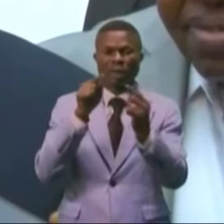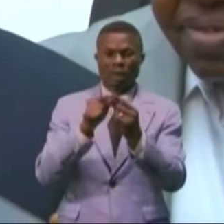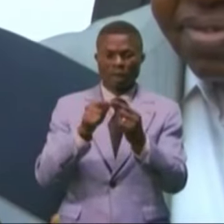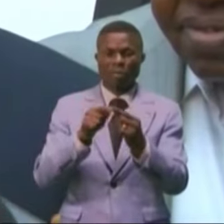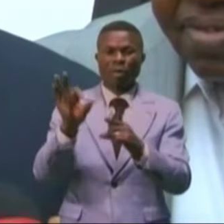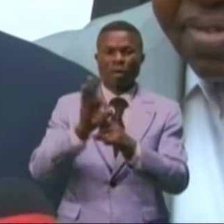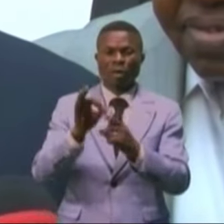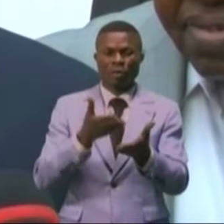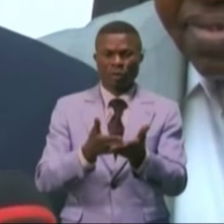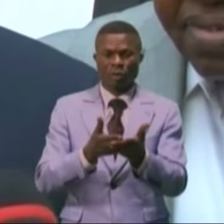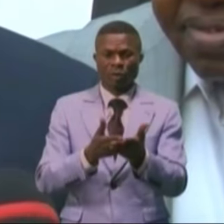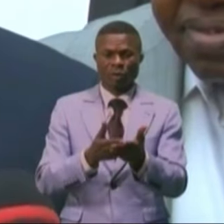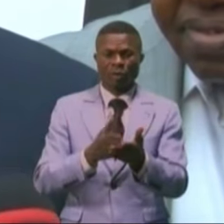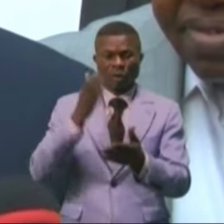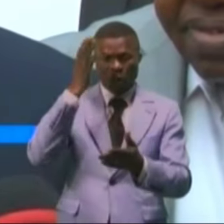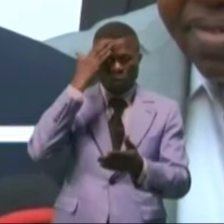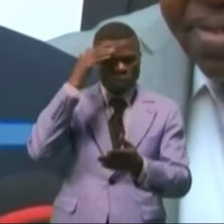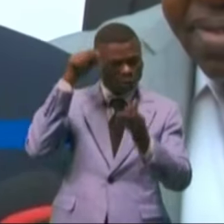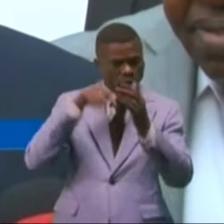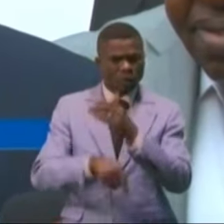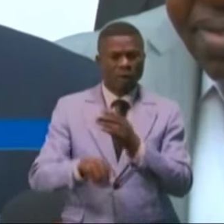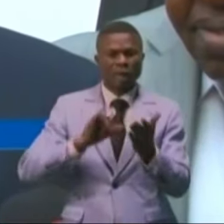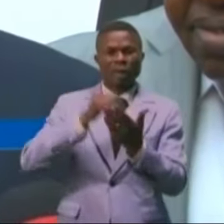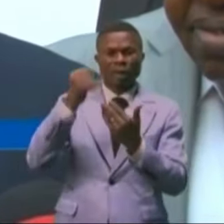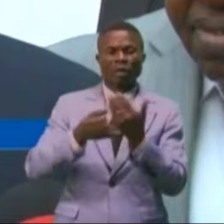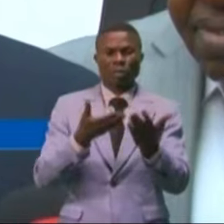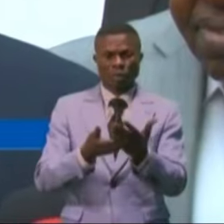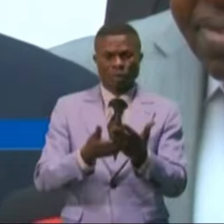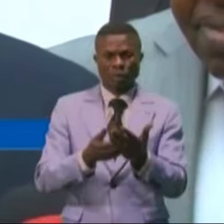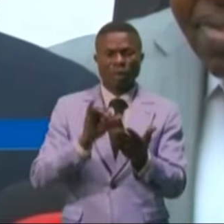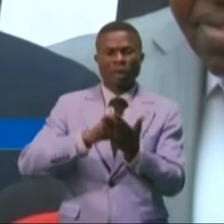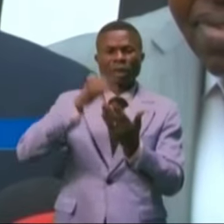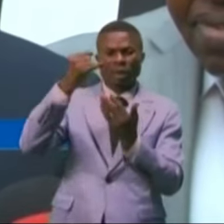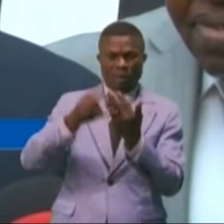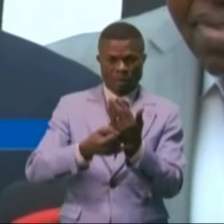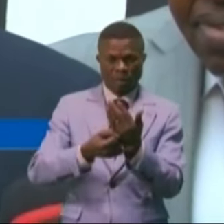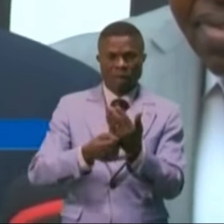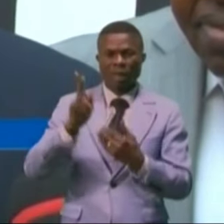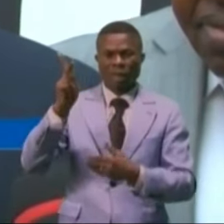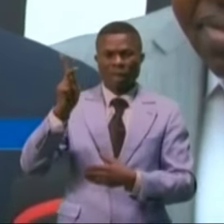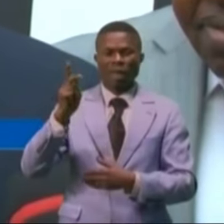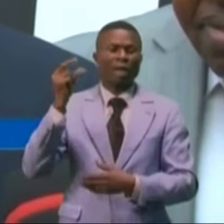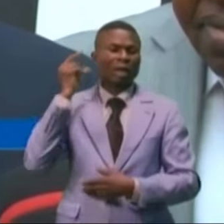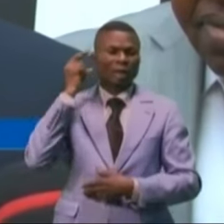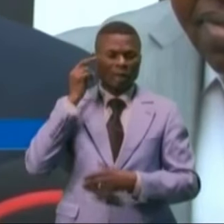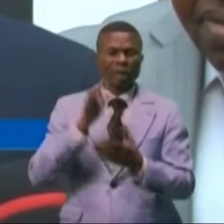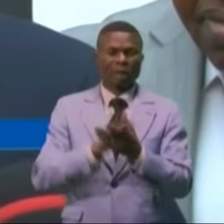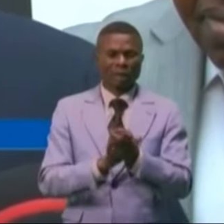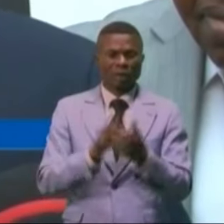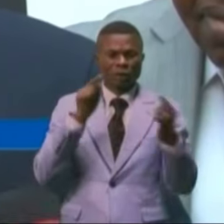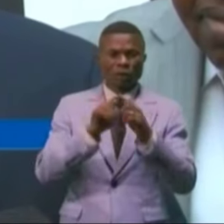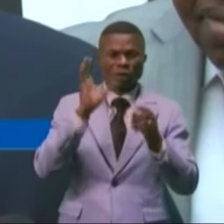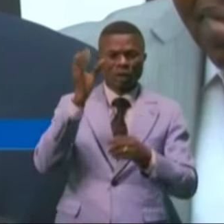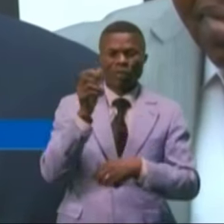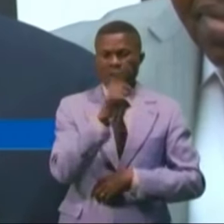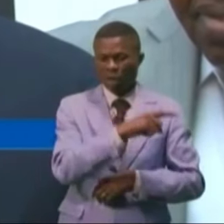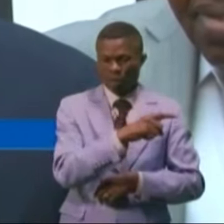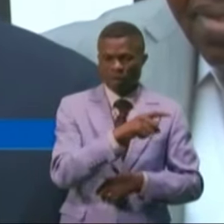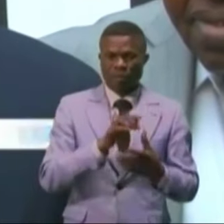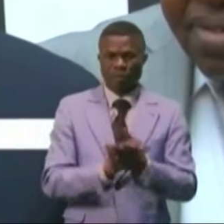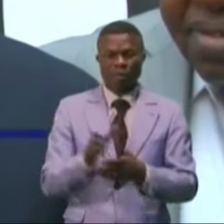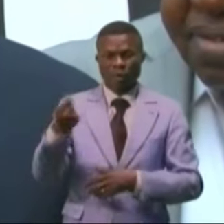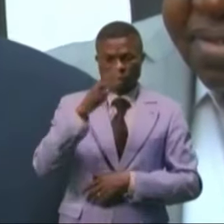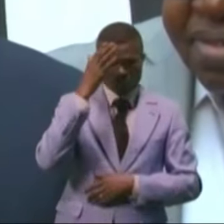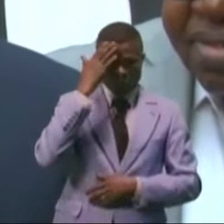atelier est l'appropriation de ce projet, le projet Kananga Kalamambouji, qui, comme vous le